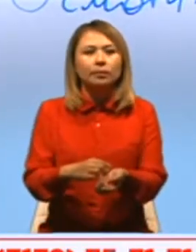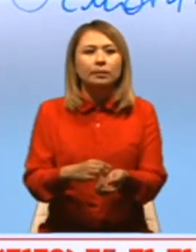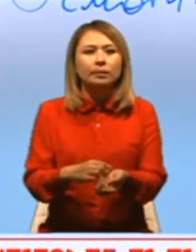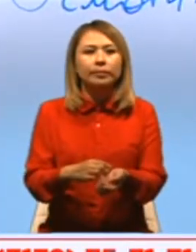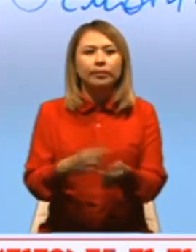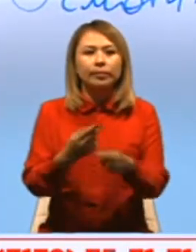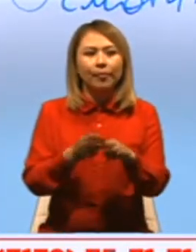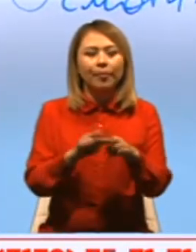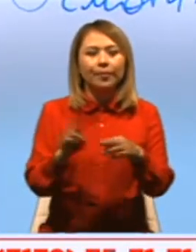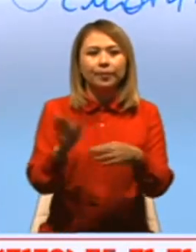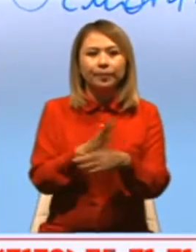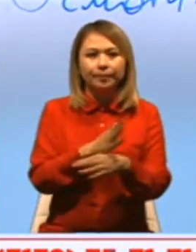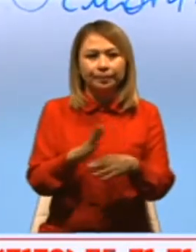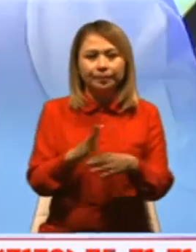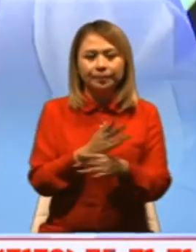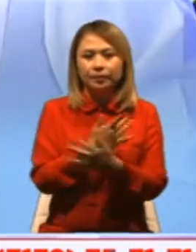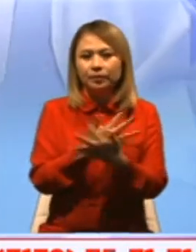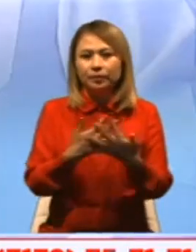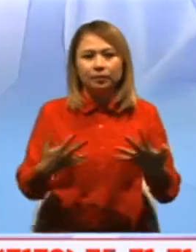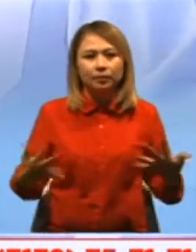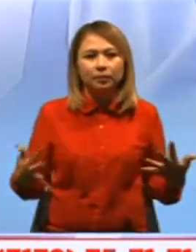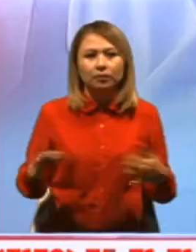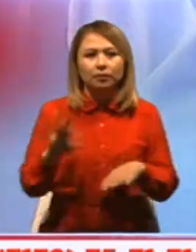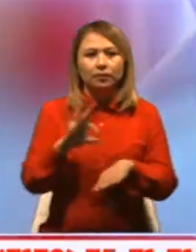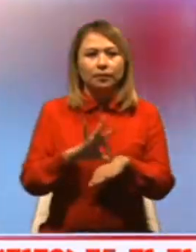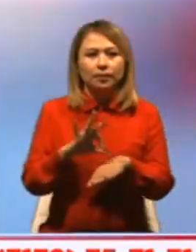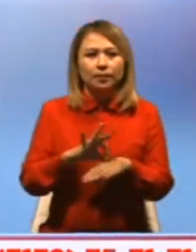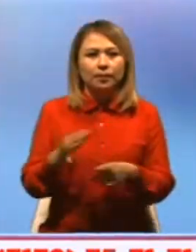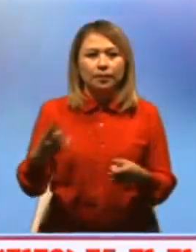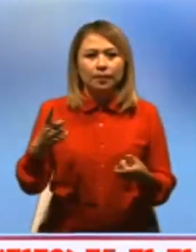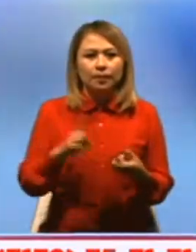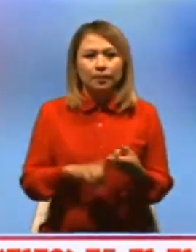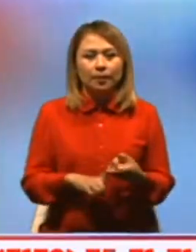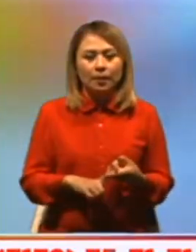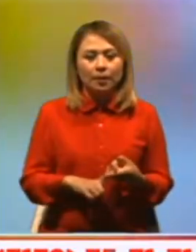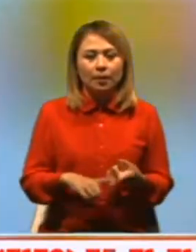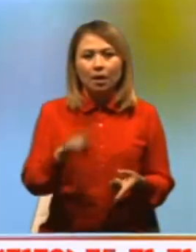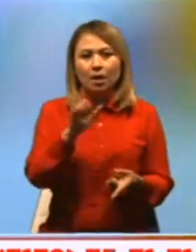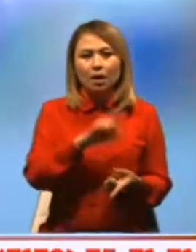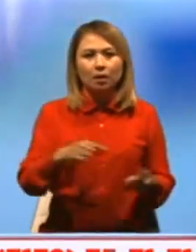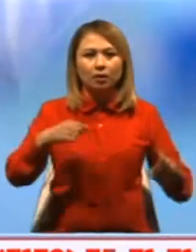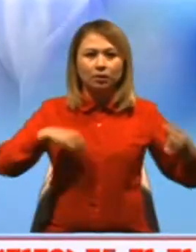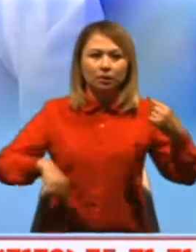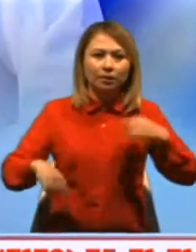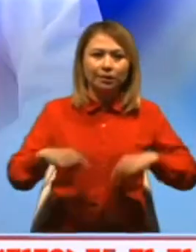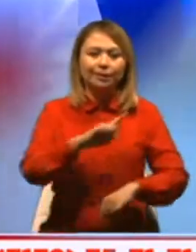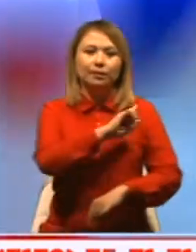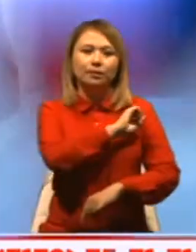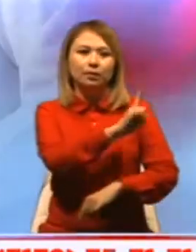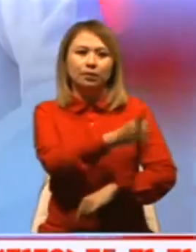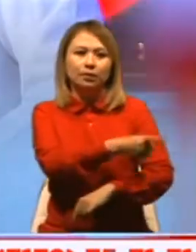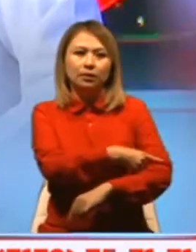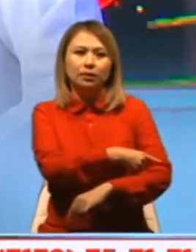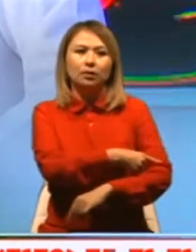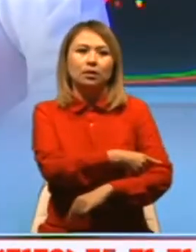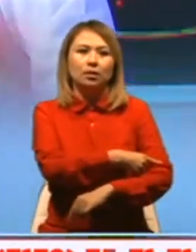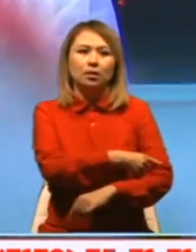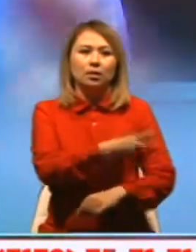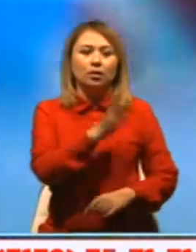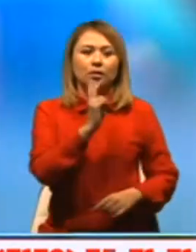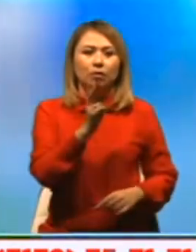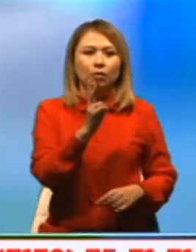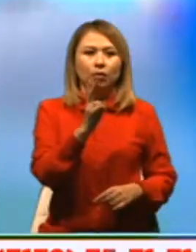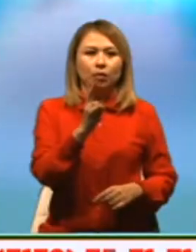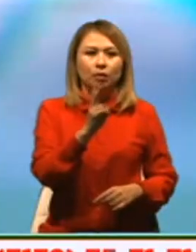Және де одан бөлек те ауруларға да байланысты. Кейде адамның организмінде суға қатты тұтынатын тәуелді